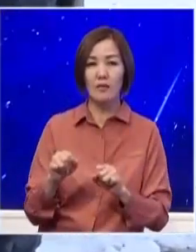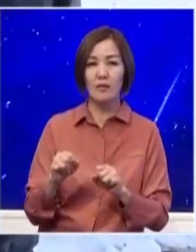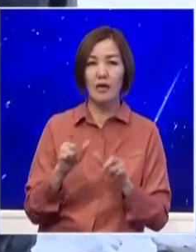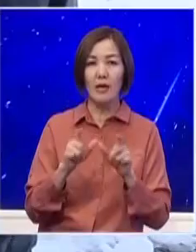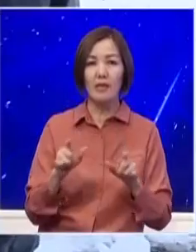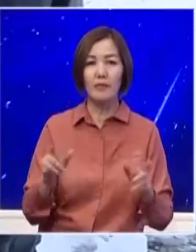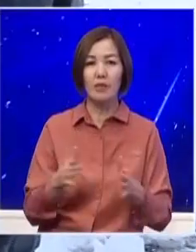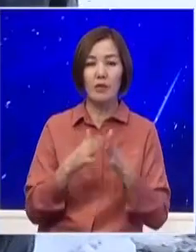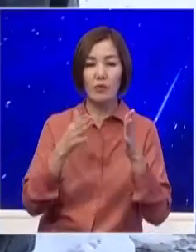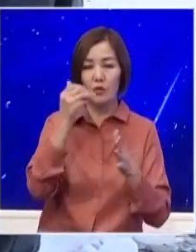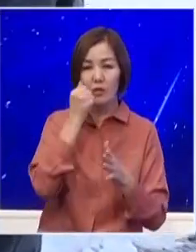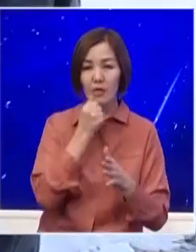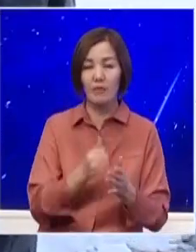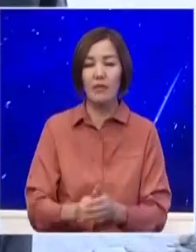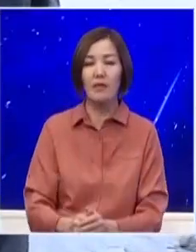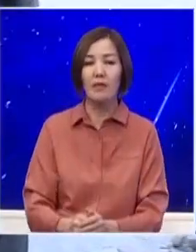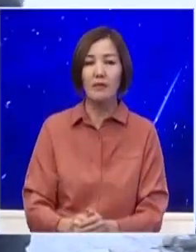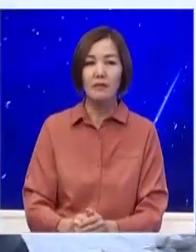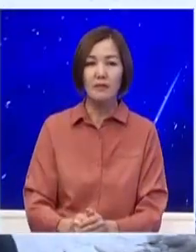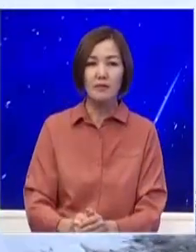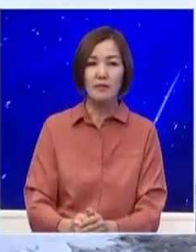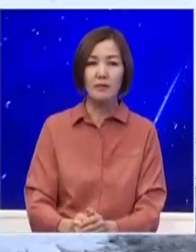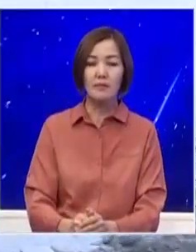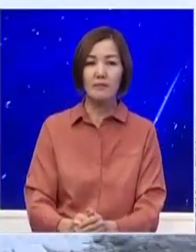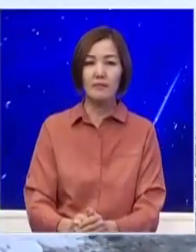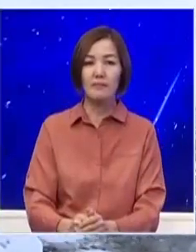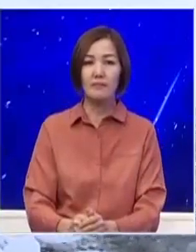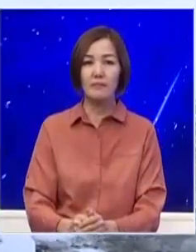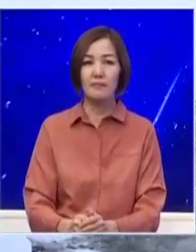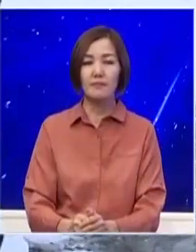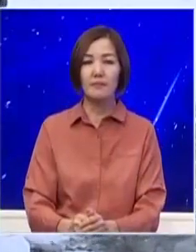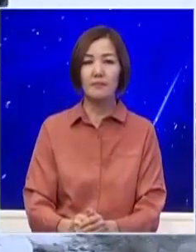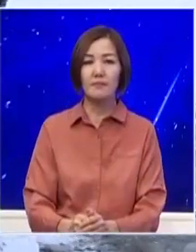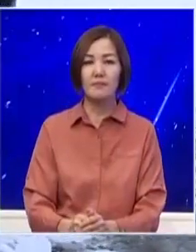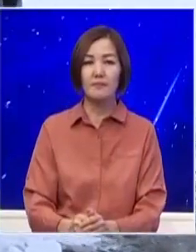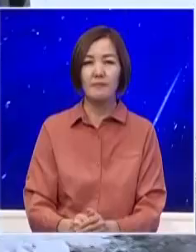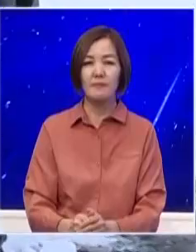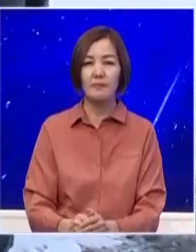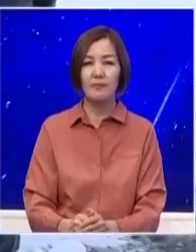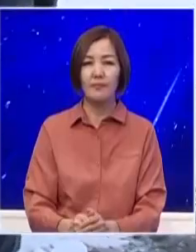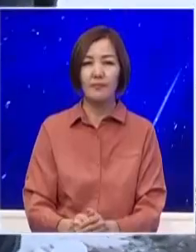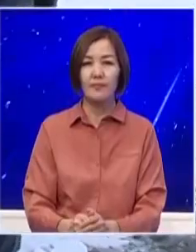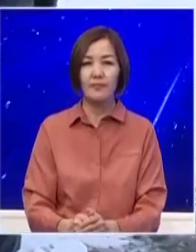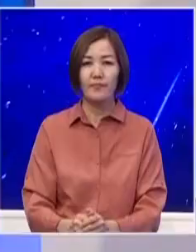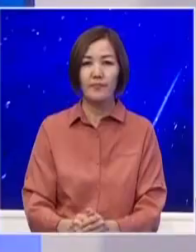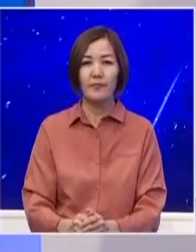түсетін мамандық иелеріне көптің алғысы зор. Нұржан Қасаболатов, Ғабит Қабдырахман, Жетісу арнасы.